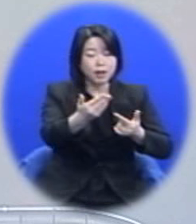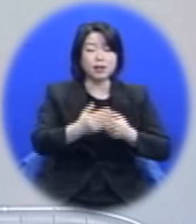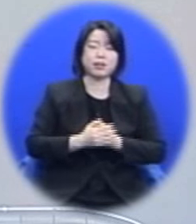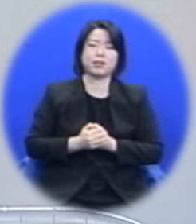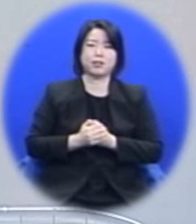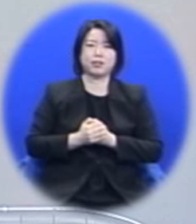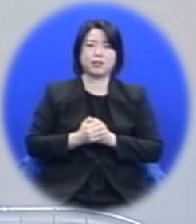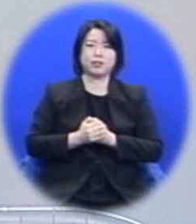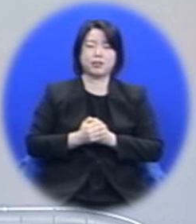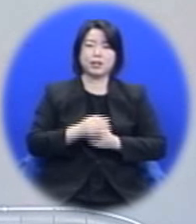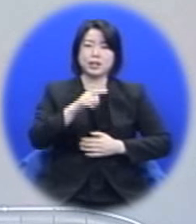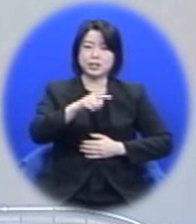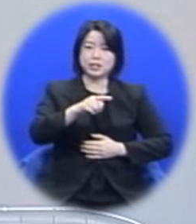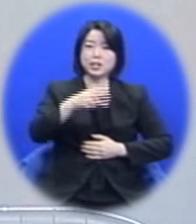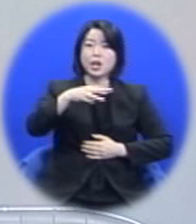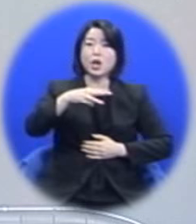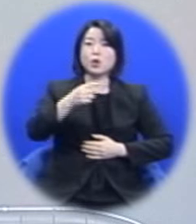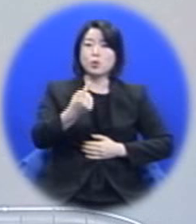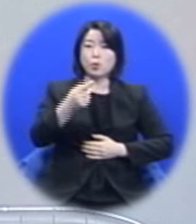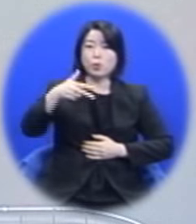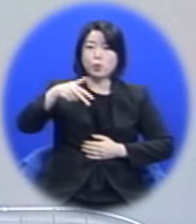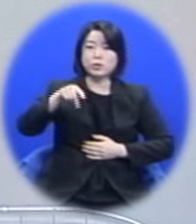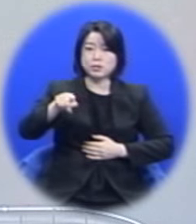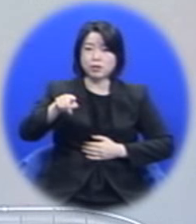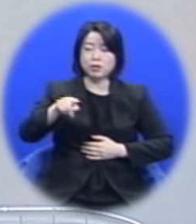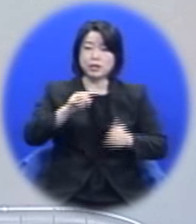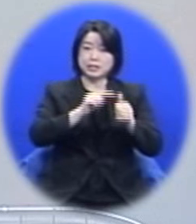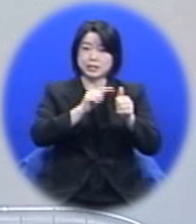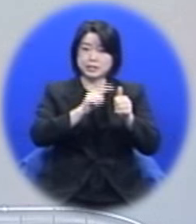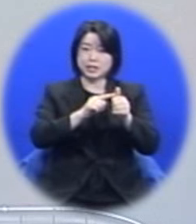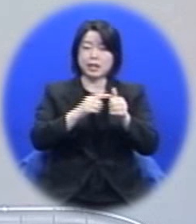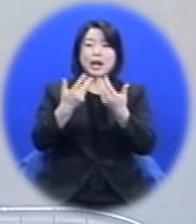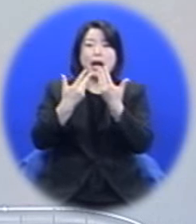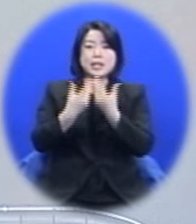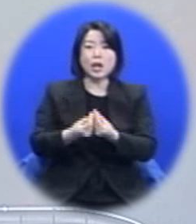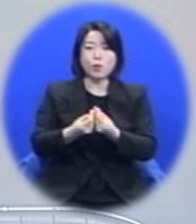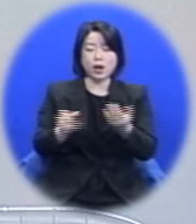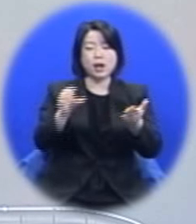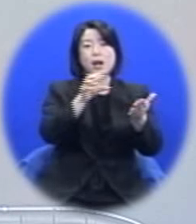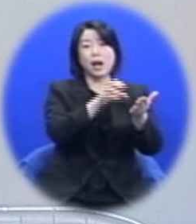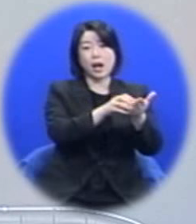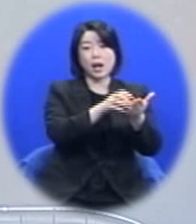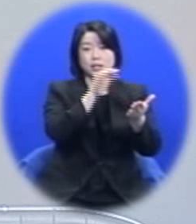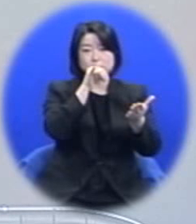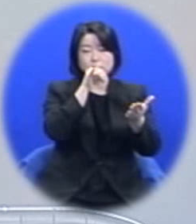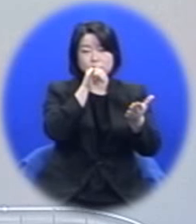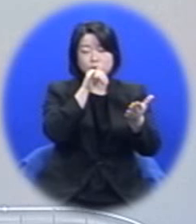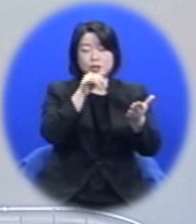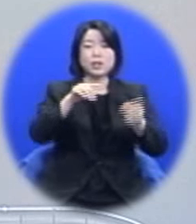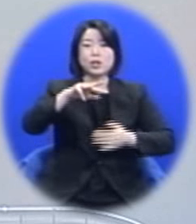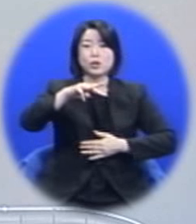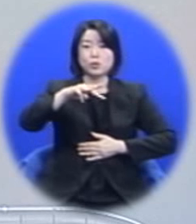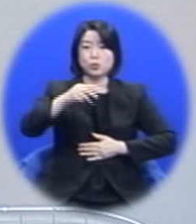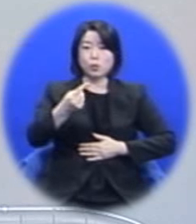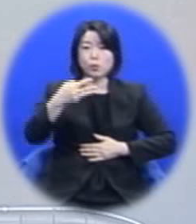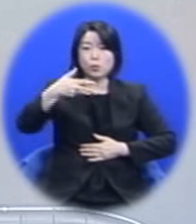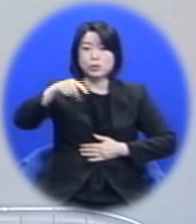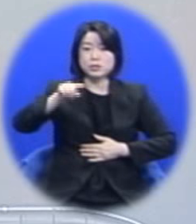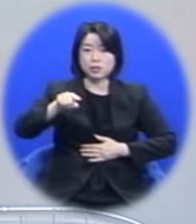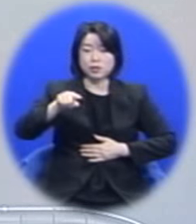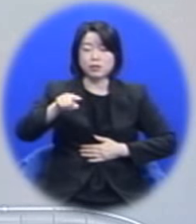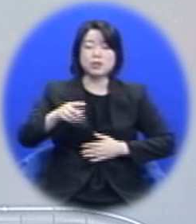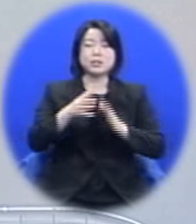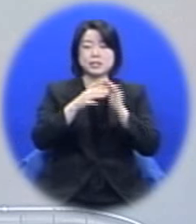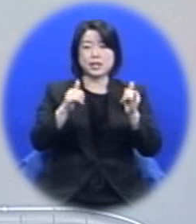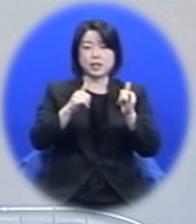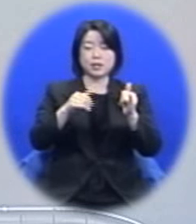그러면서 그는 이 로저라고 하는 분의 실화를 소개합니다. 이 로저라고 하는 사람이 그